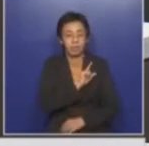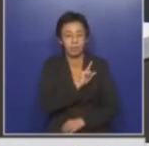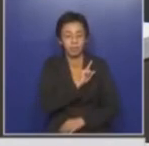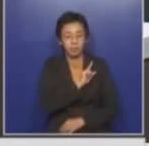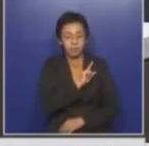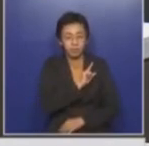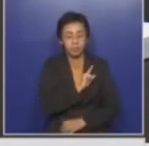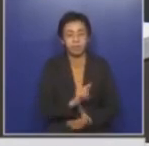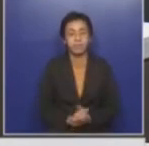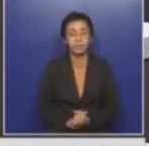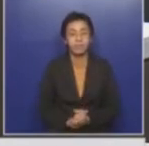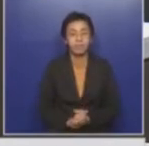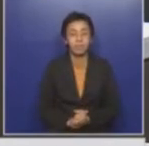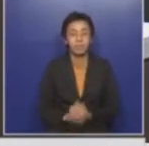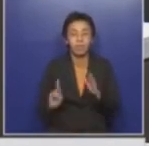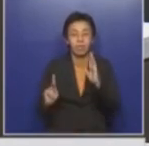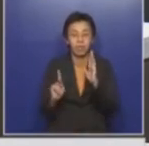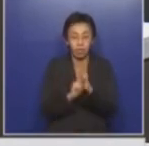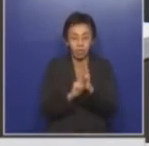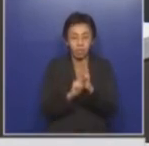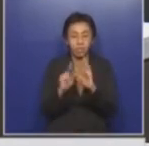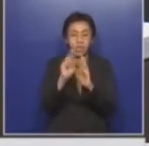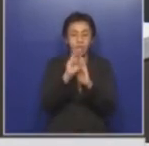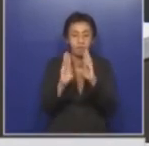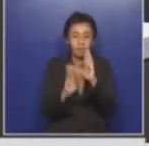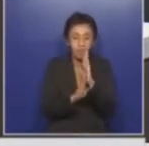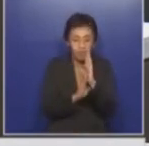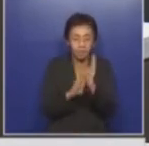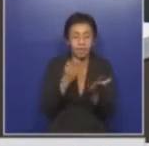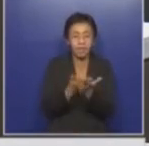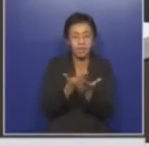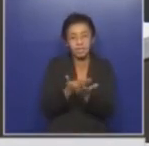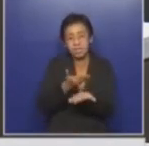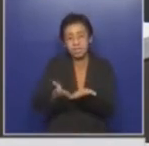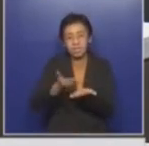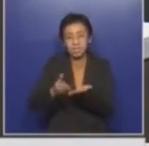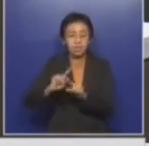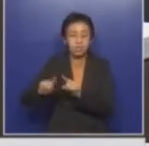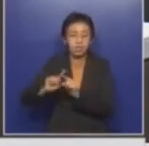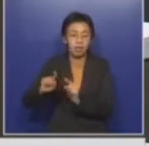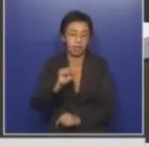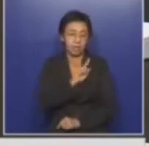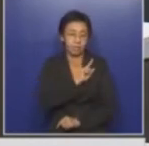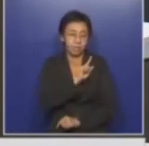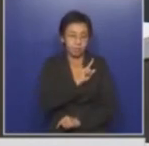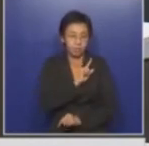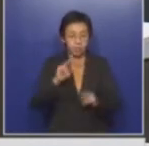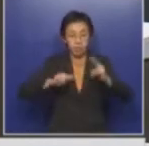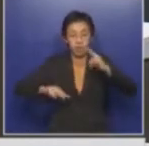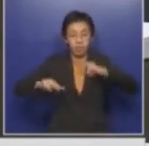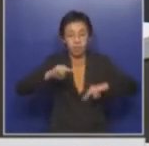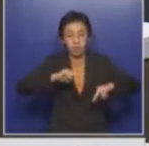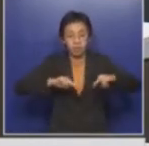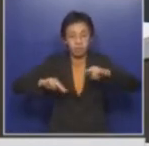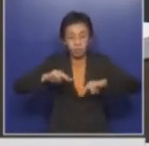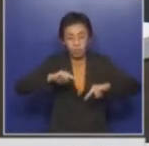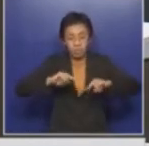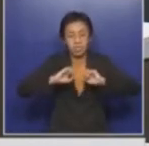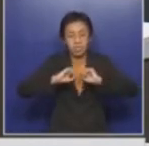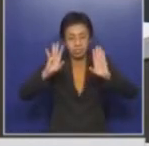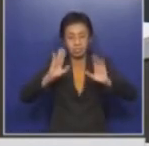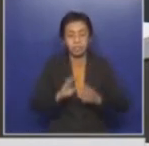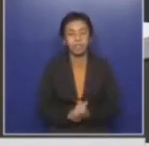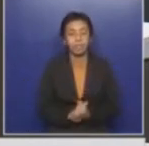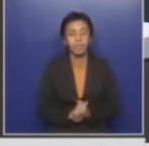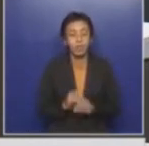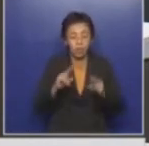เรามีกฎระเบียบว่าด้วยการใช้เงินมีกรมบัญชีกลางเป็นผู้รับผิดชอบและมีการตรวจเรื่องความโปร่งใ